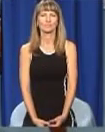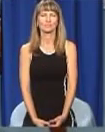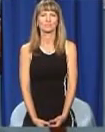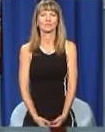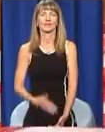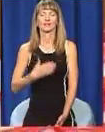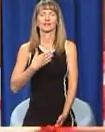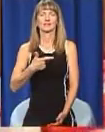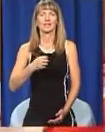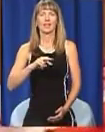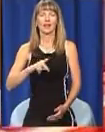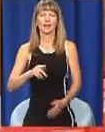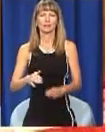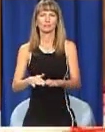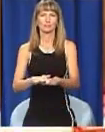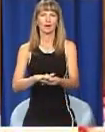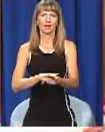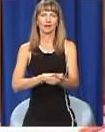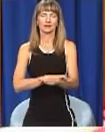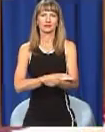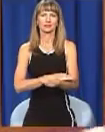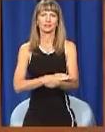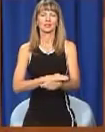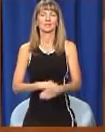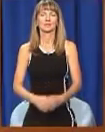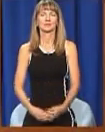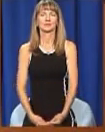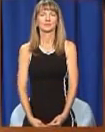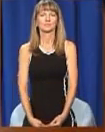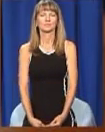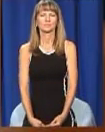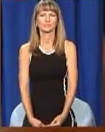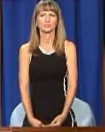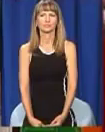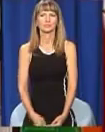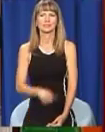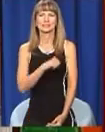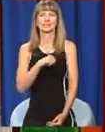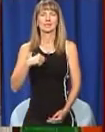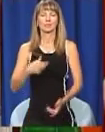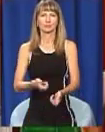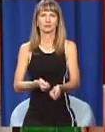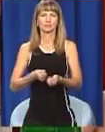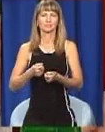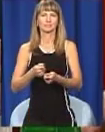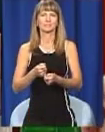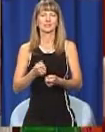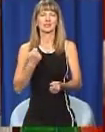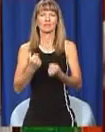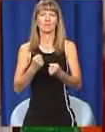Наш гель сверху покрылся. Держи, попробуй сама достать. Твердой оболочкой, а внутри